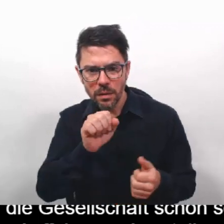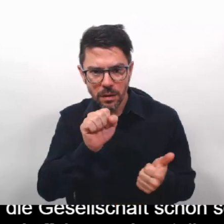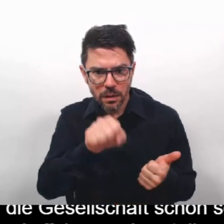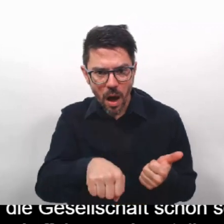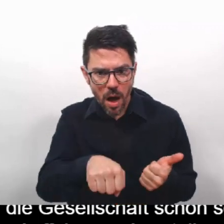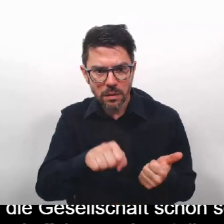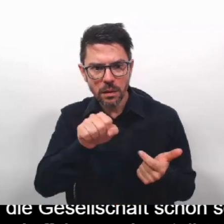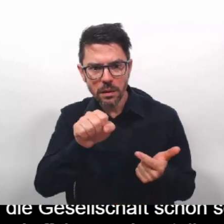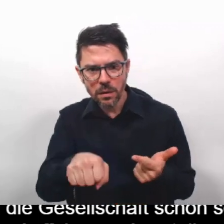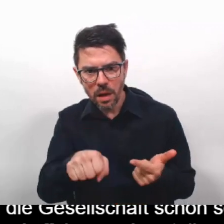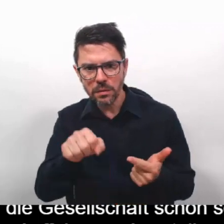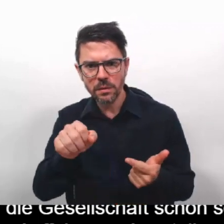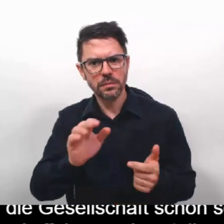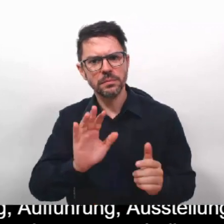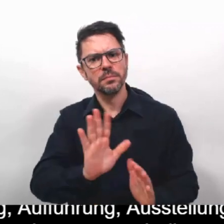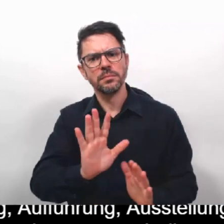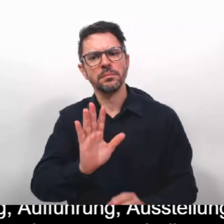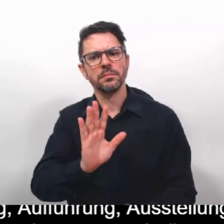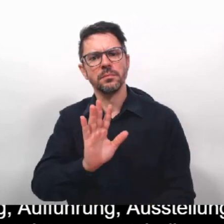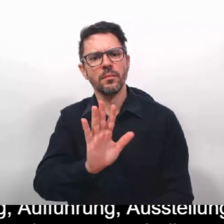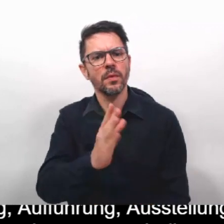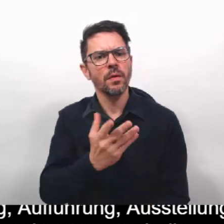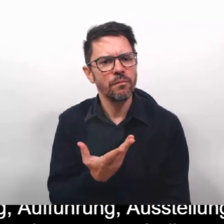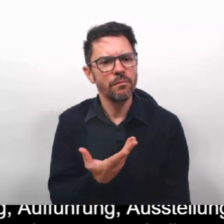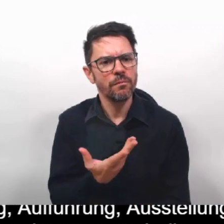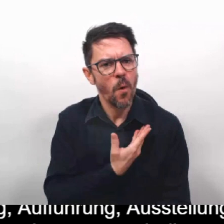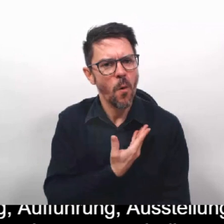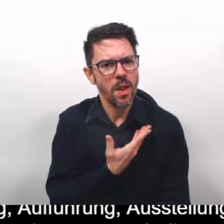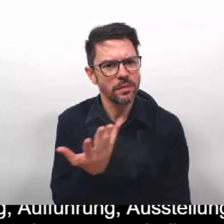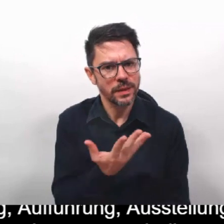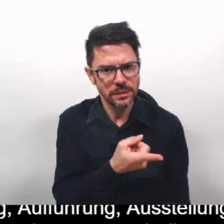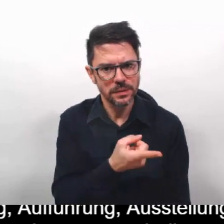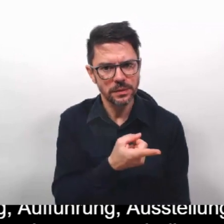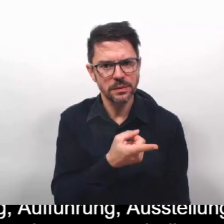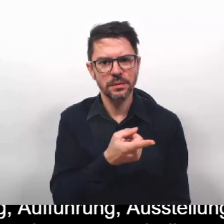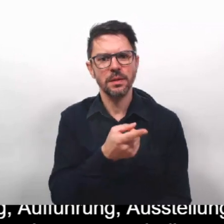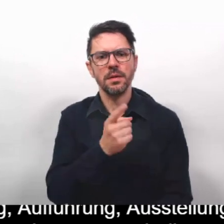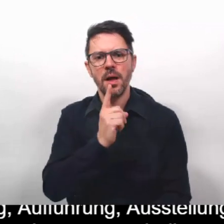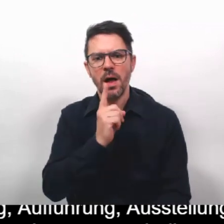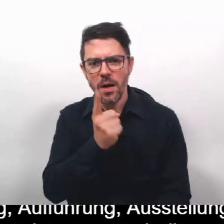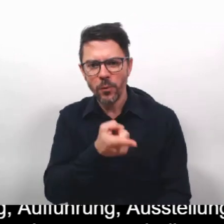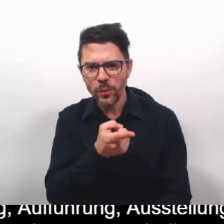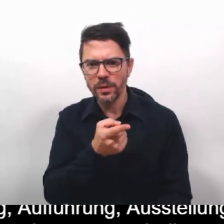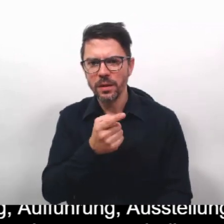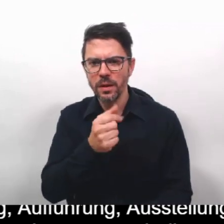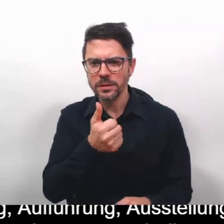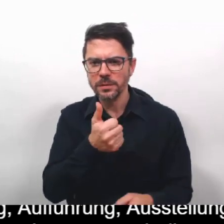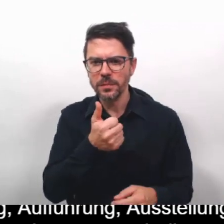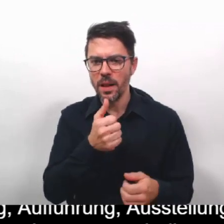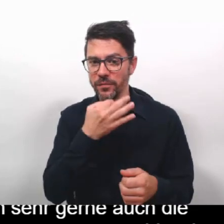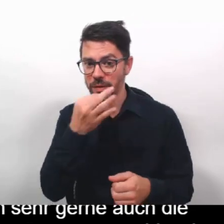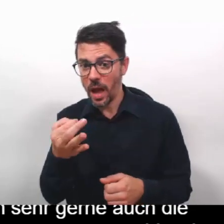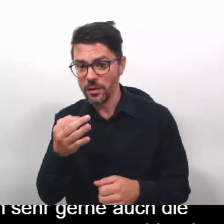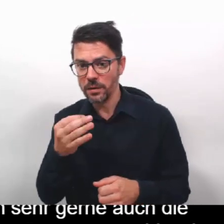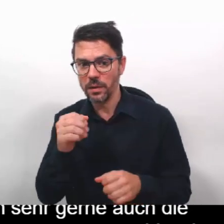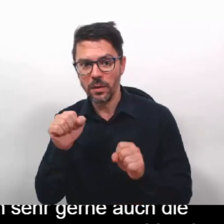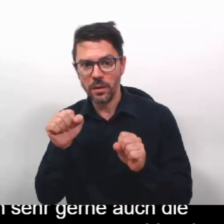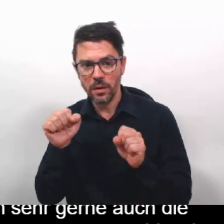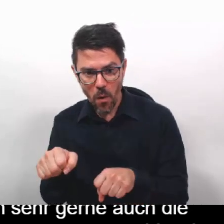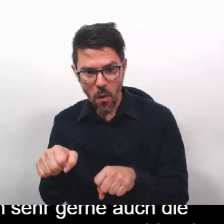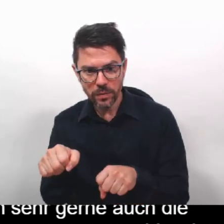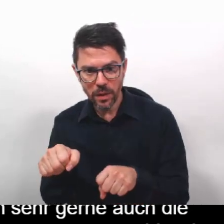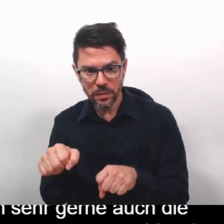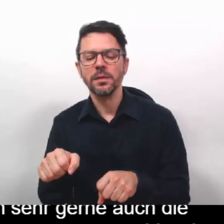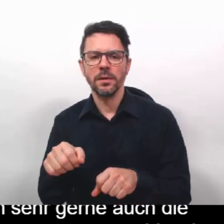und sichtbar in die Zukunft zu führen. Aber wir brauchen, ob das bei uns im Verwaltungsraum ist oder in